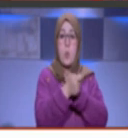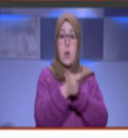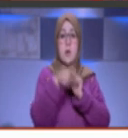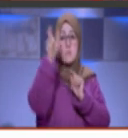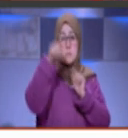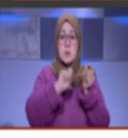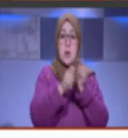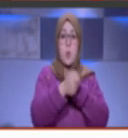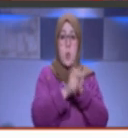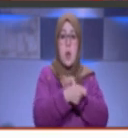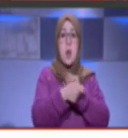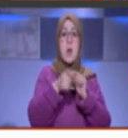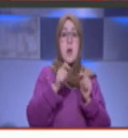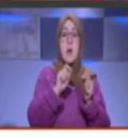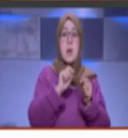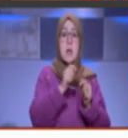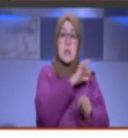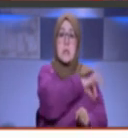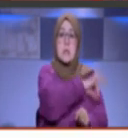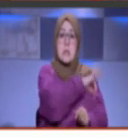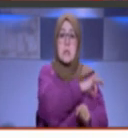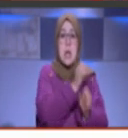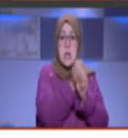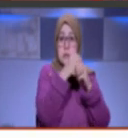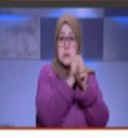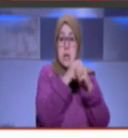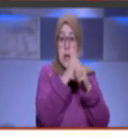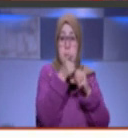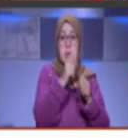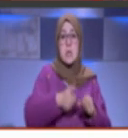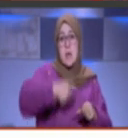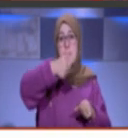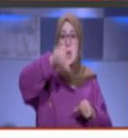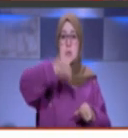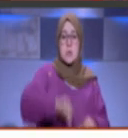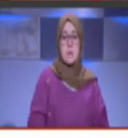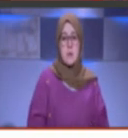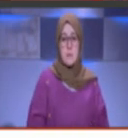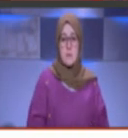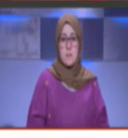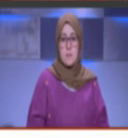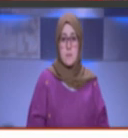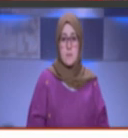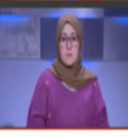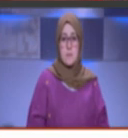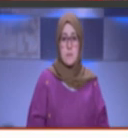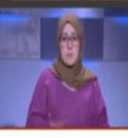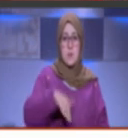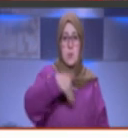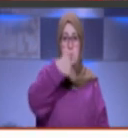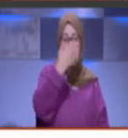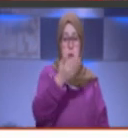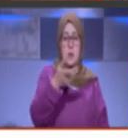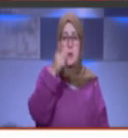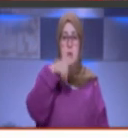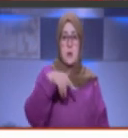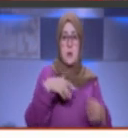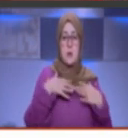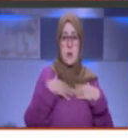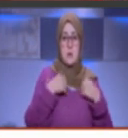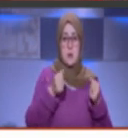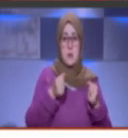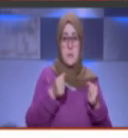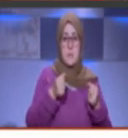من إيجابية إلى سلبية. وبتقييم الحالة الصحية للمصابين المتواجدين في مستشفيات